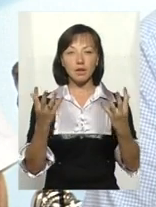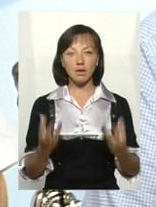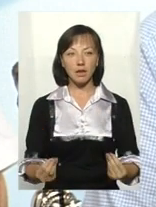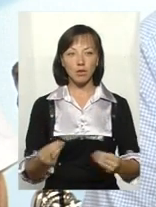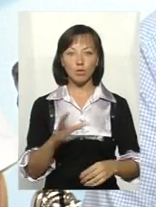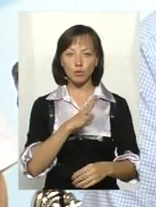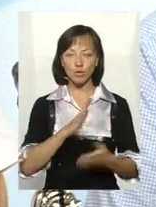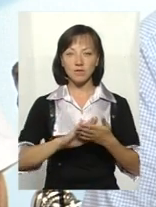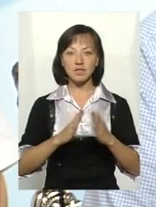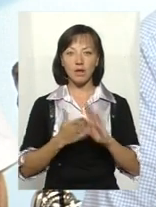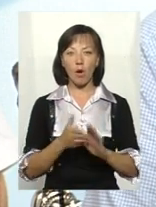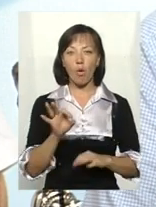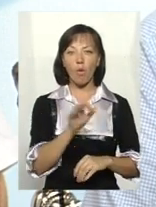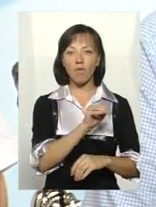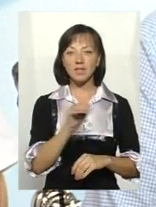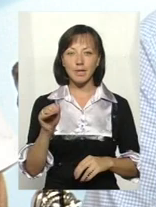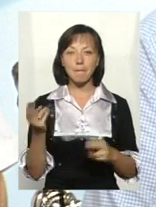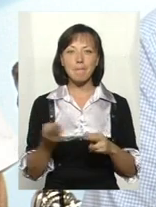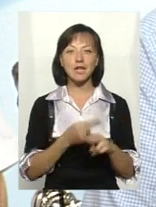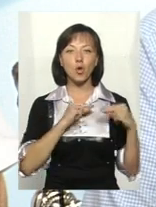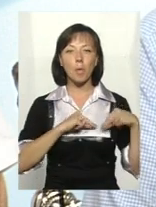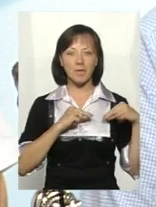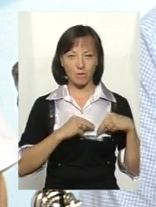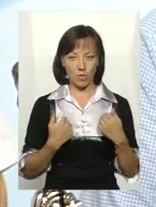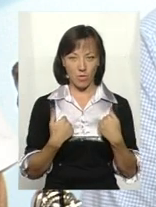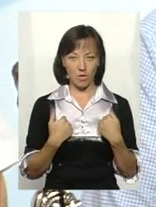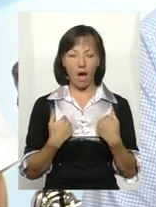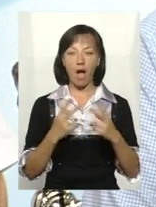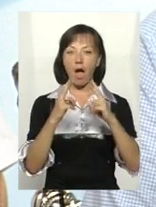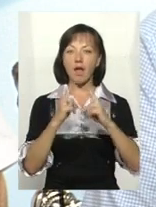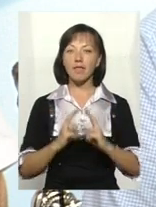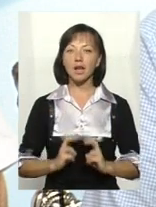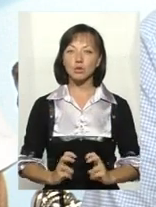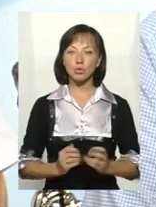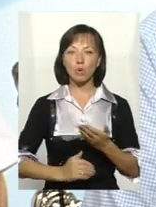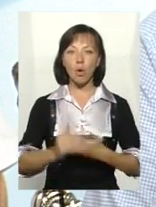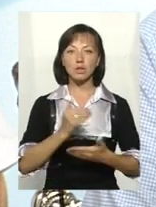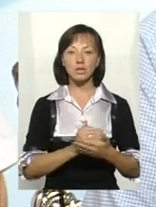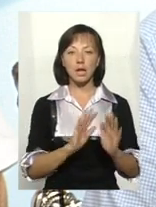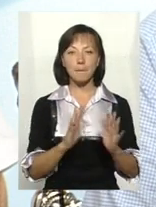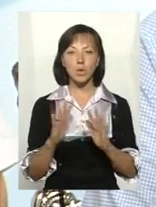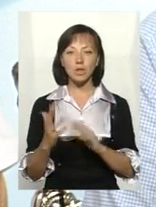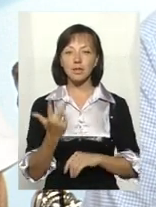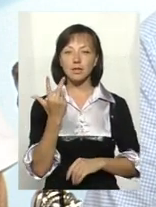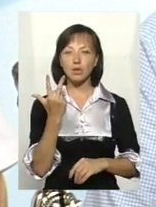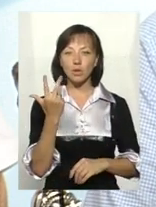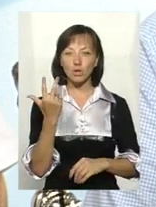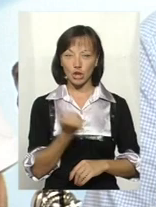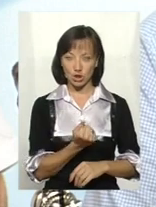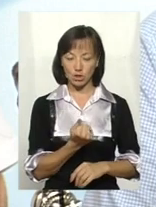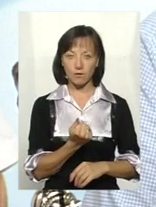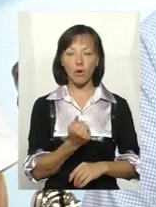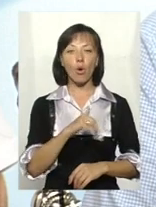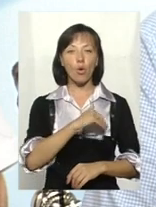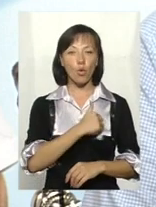у статусі офіційно безробітного, аналізуючи останні події трьох останніх тижнів,